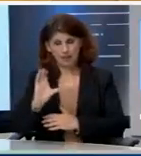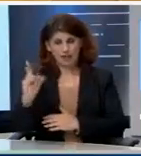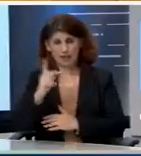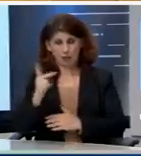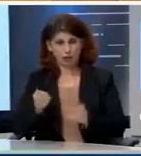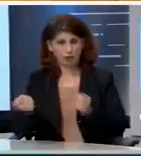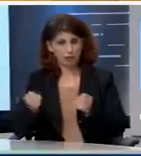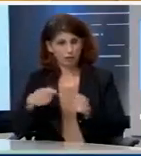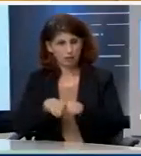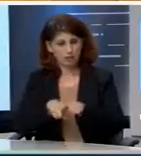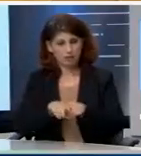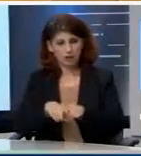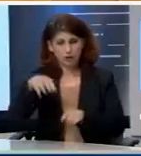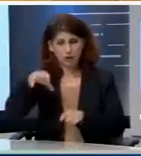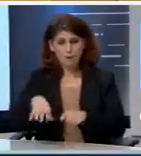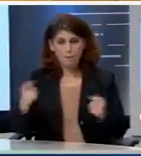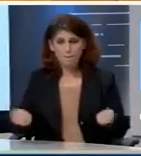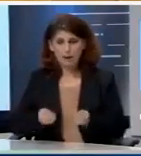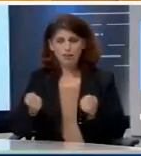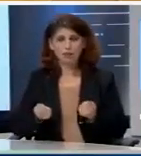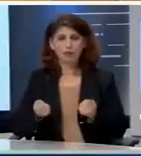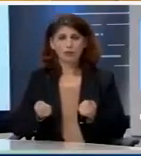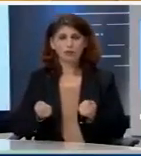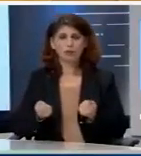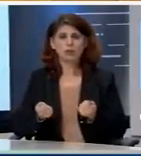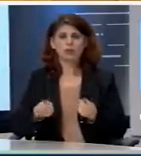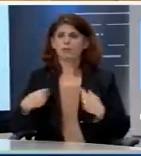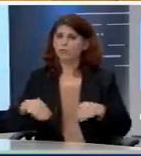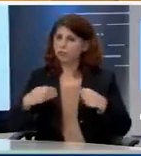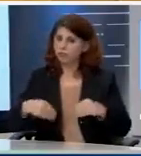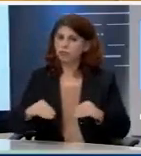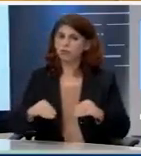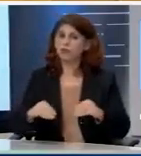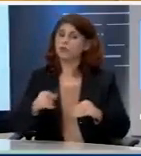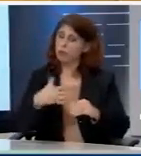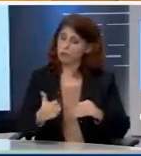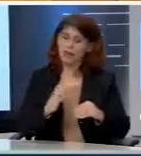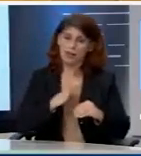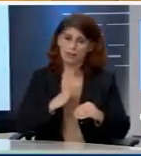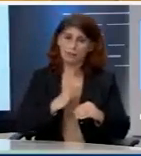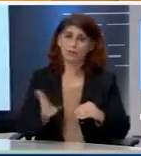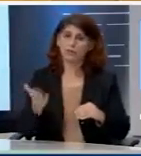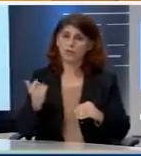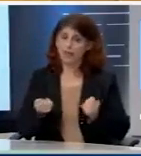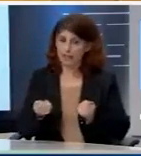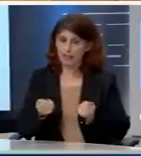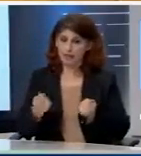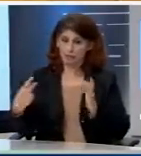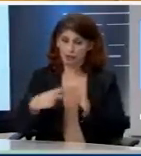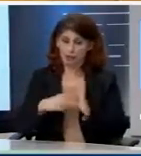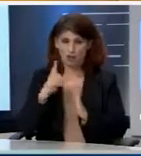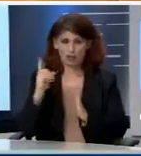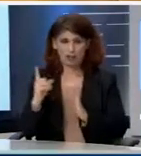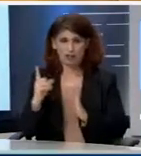Οδηγία που αφορούσε στον τομέα της παραγωγής και της κυκλοφορίας φαρμάκων που προορίζονται για ανθρώπινη χρήση, που δεν είχε γίνει από το